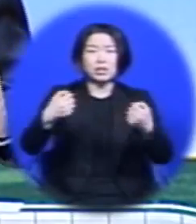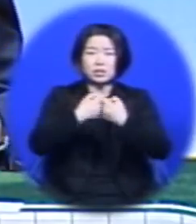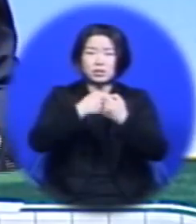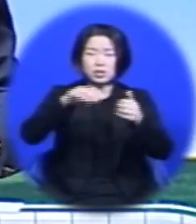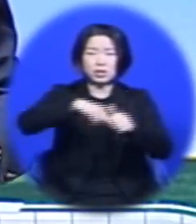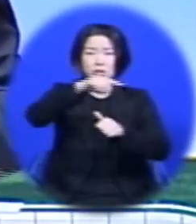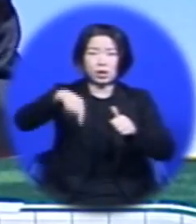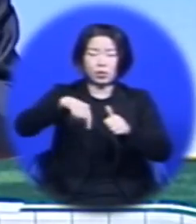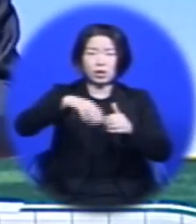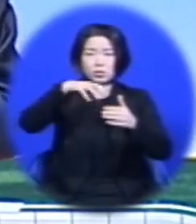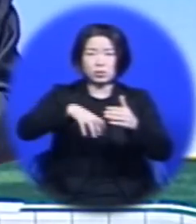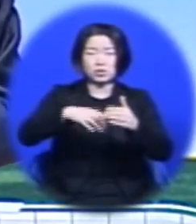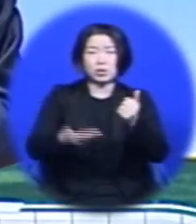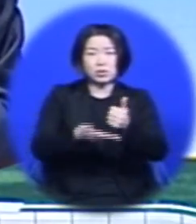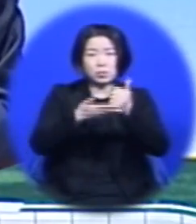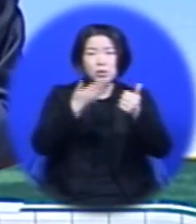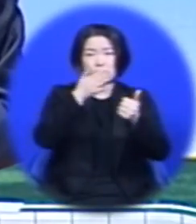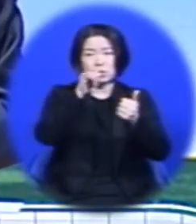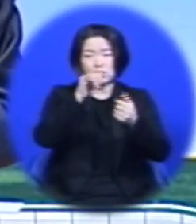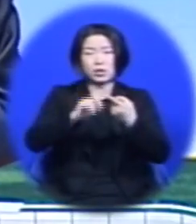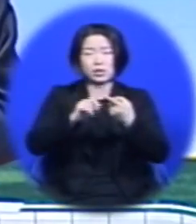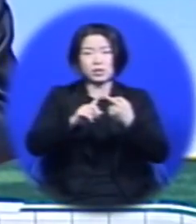섬 길 수 있으며 오히려 감사합니다